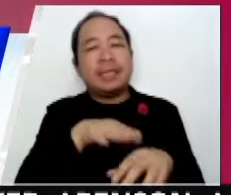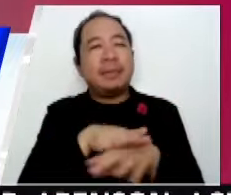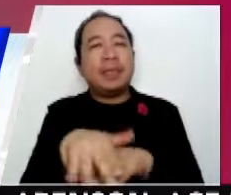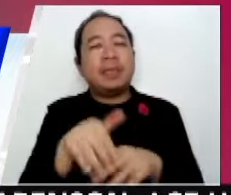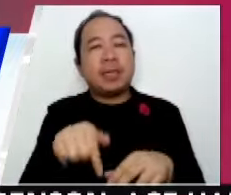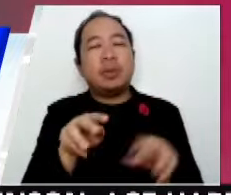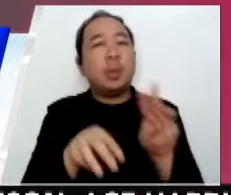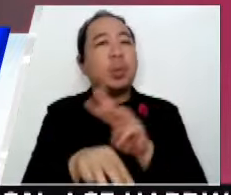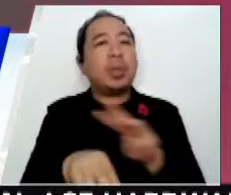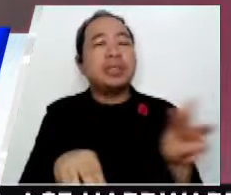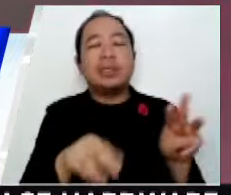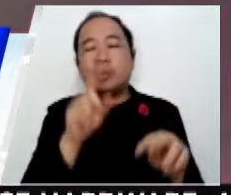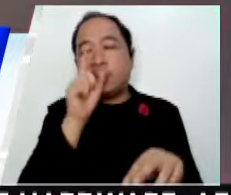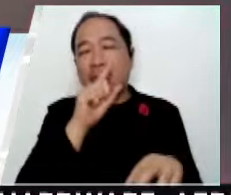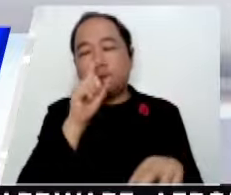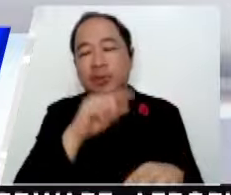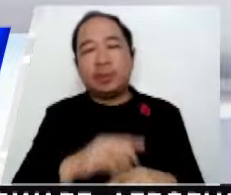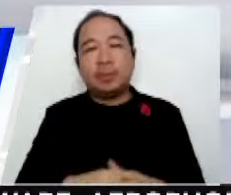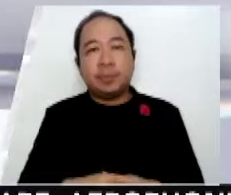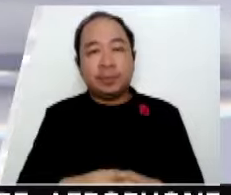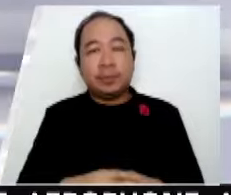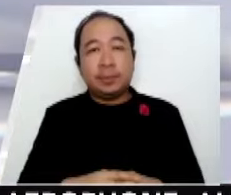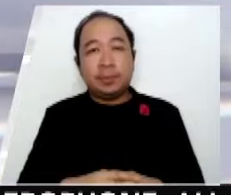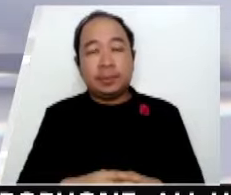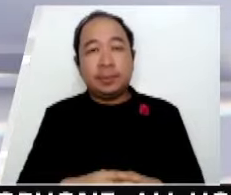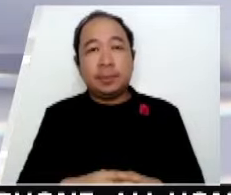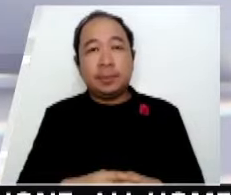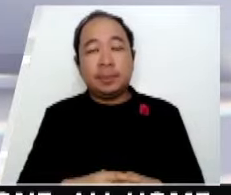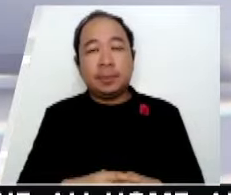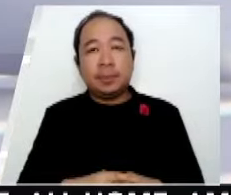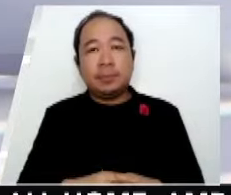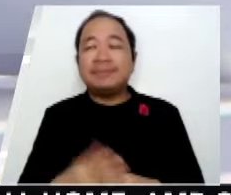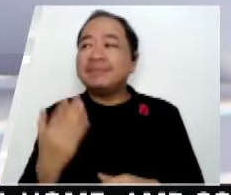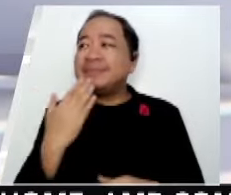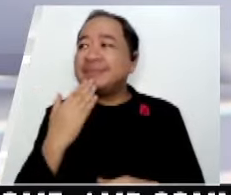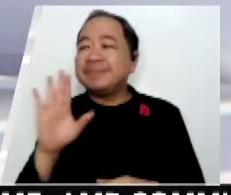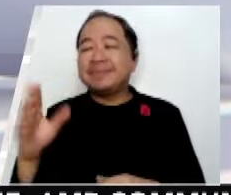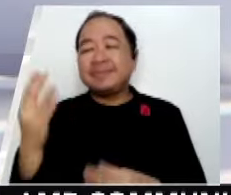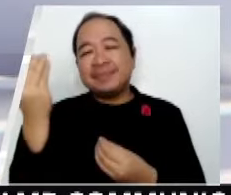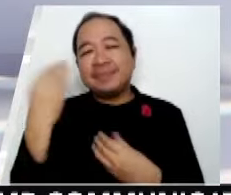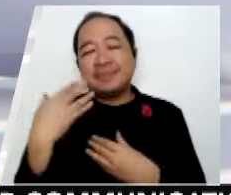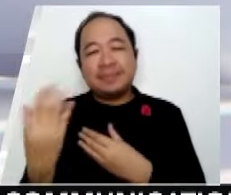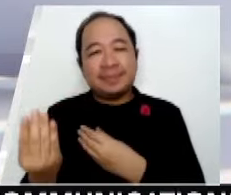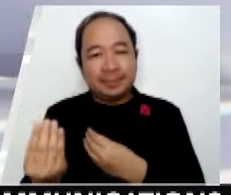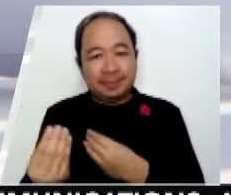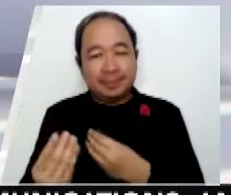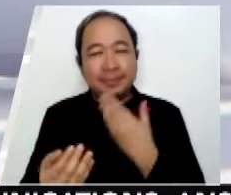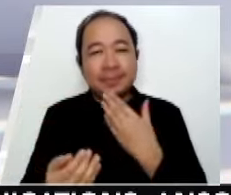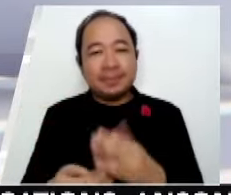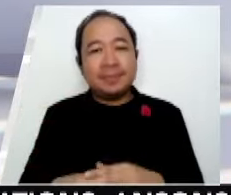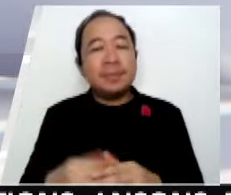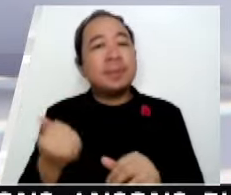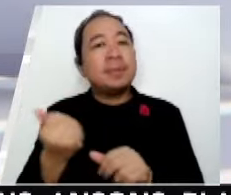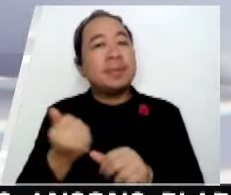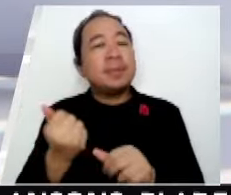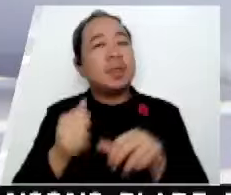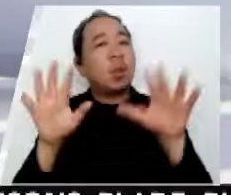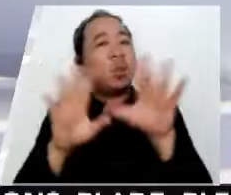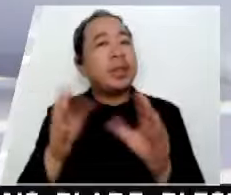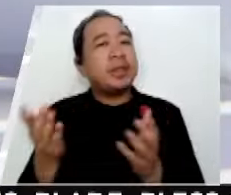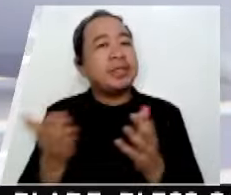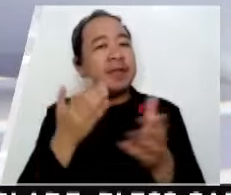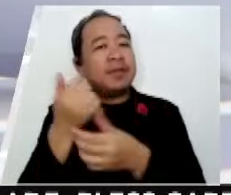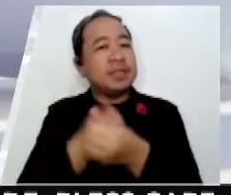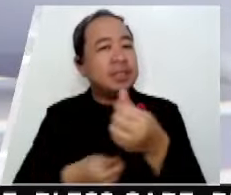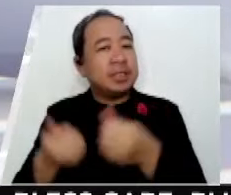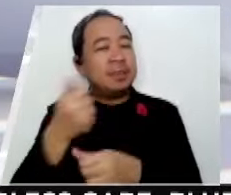including Metro Manila. Alright, marami pong salamat sa inyo pong ibinigay sa aming update, Mr. Chris Perez, Assistant Weather Services Chief at Spokesperson for